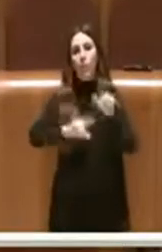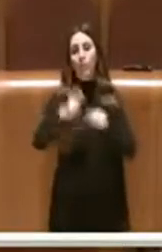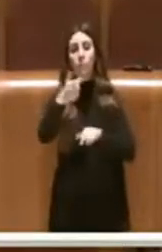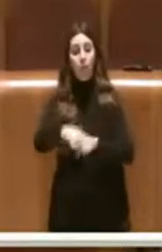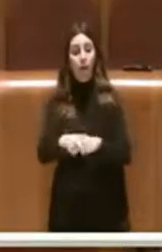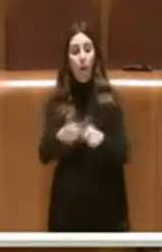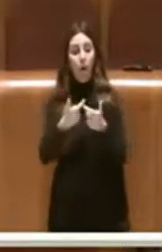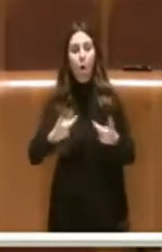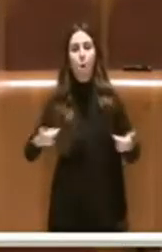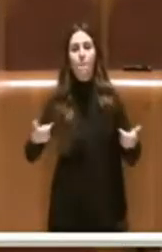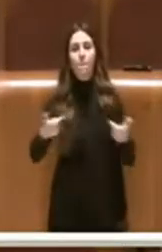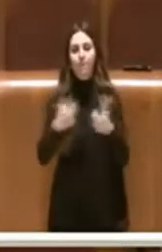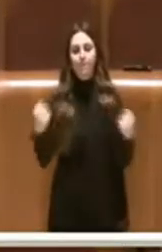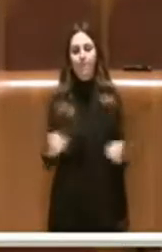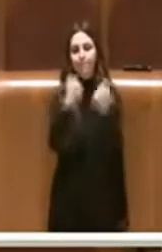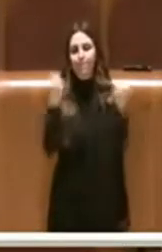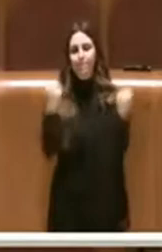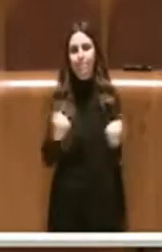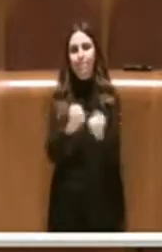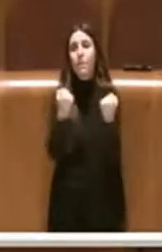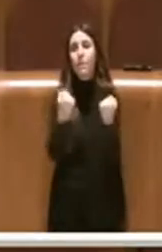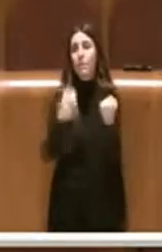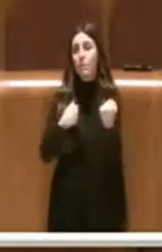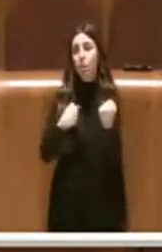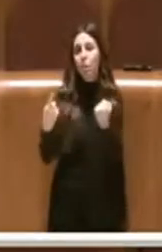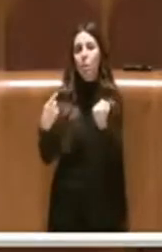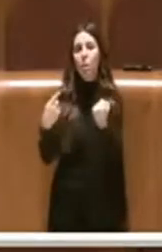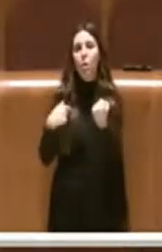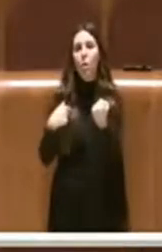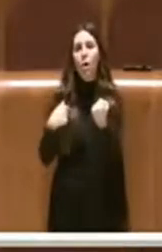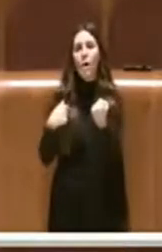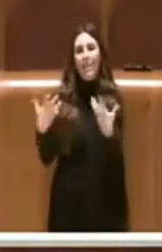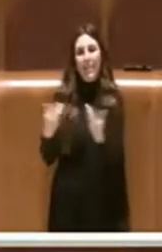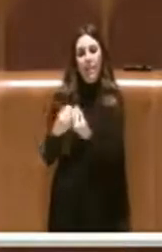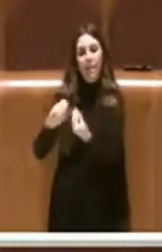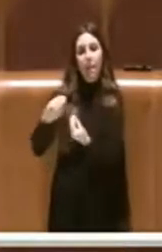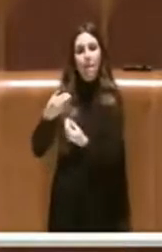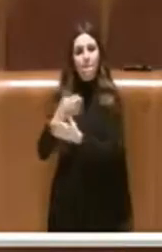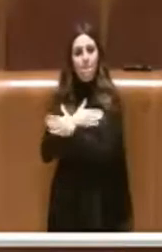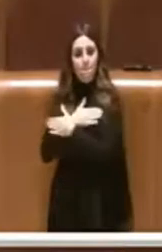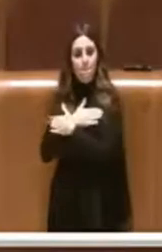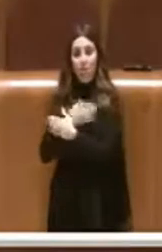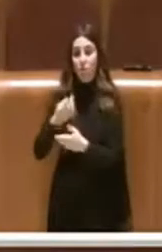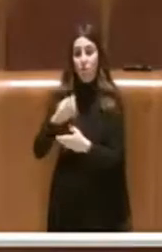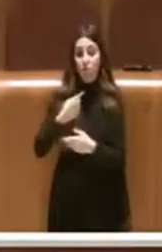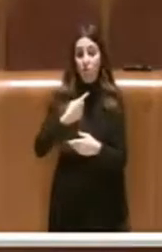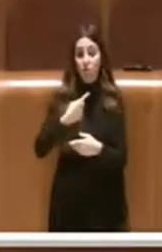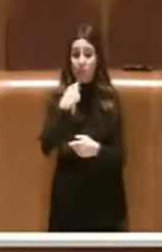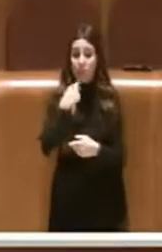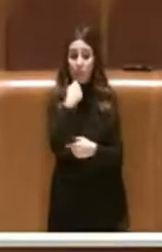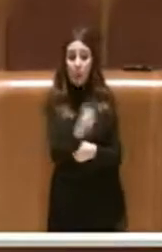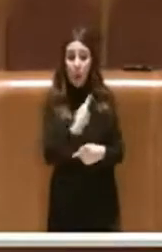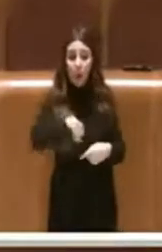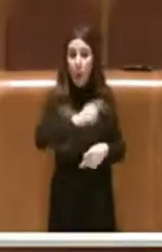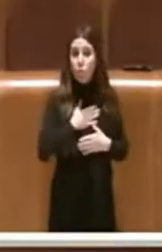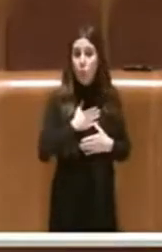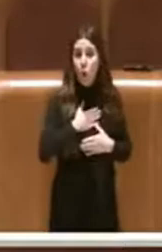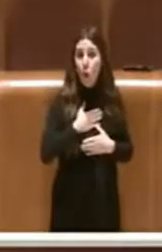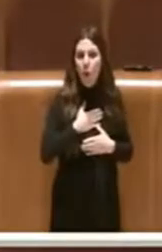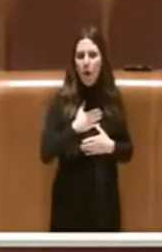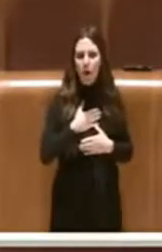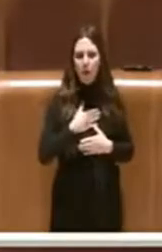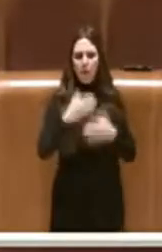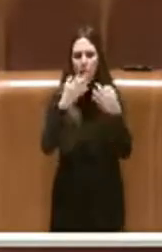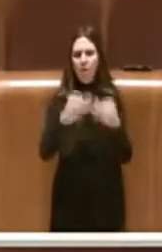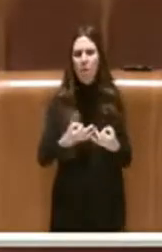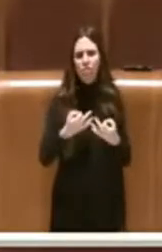Comitato Promotore, attraverso Riccardo Maggi, ha detto che noi stiamo prendendo una decisione in quest'Aula anche